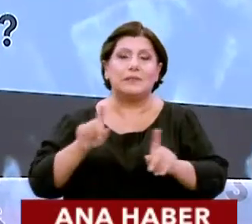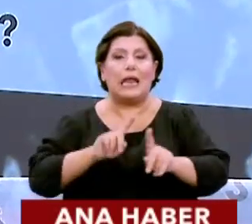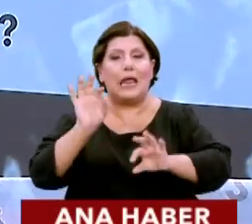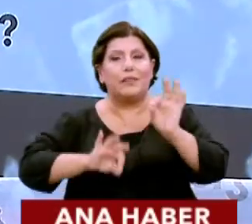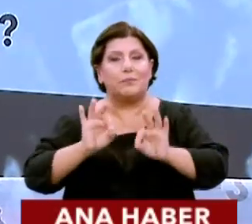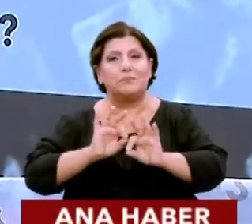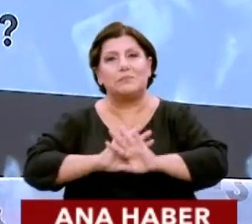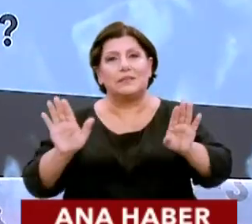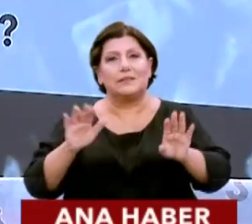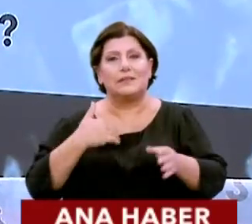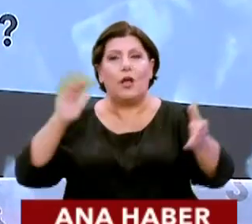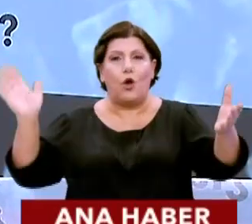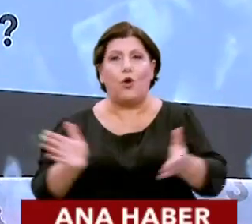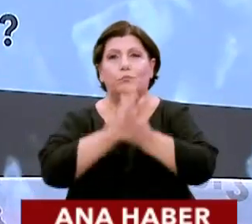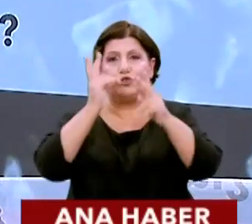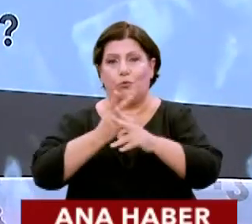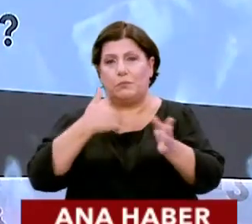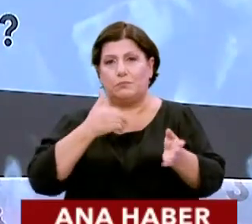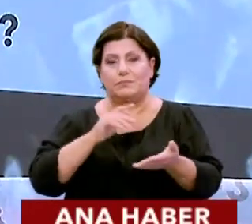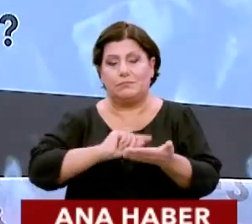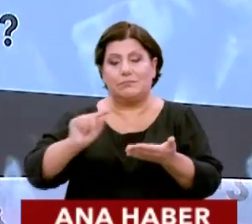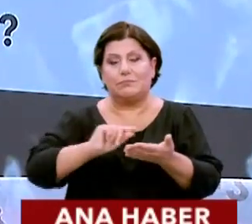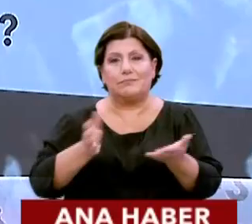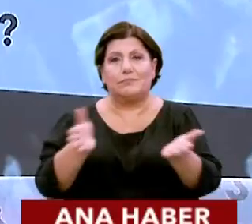diye hop basıp geçtik mi acaba